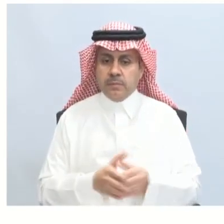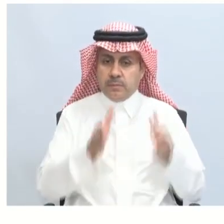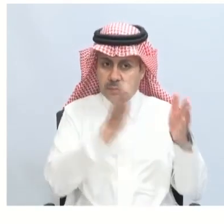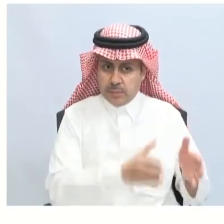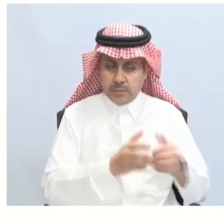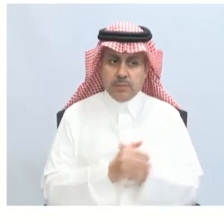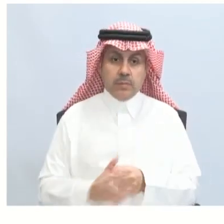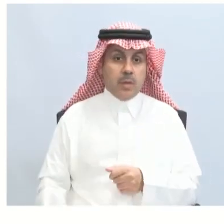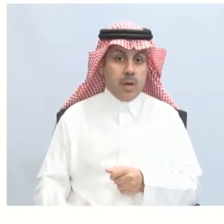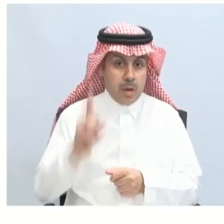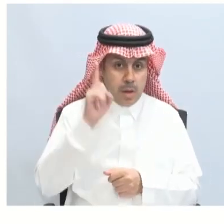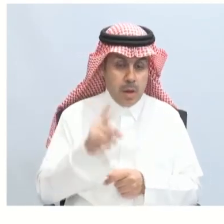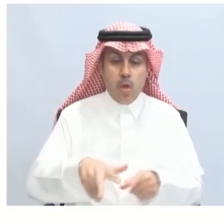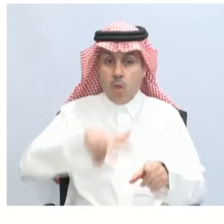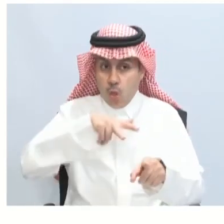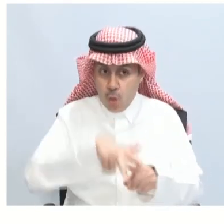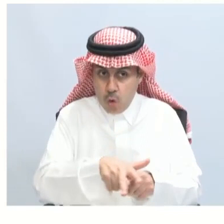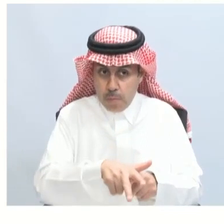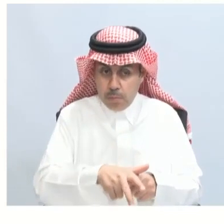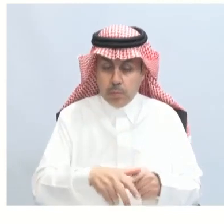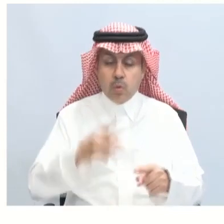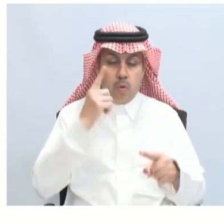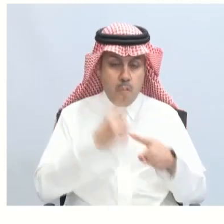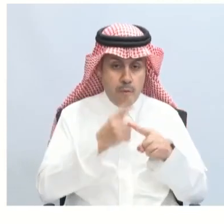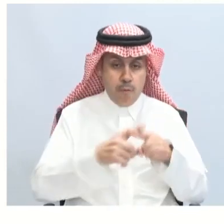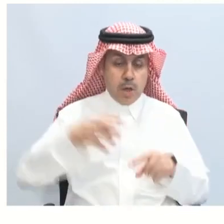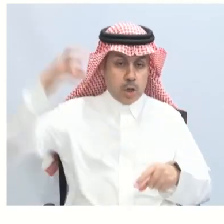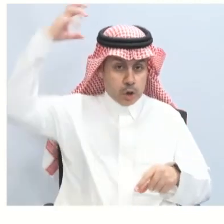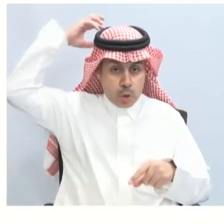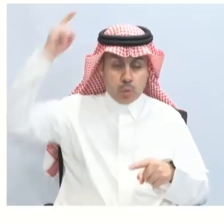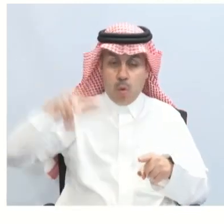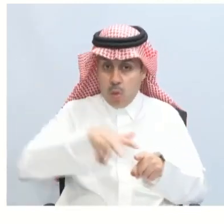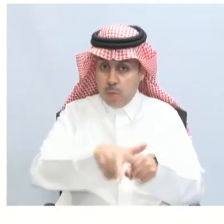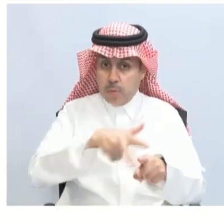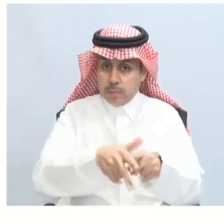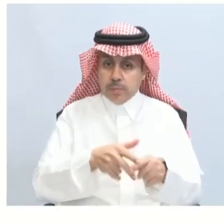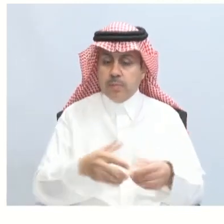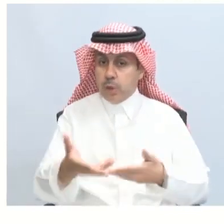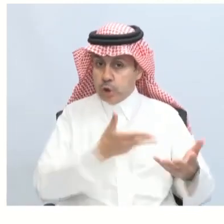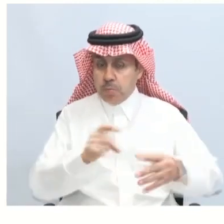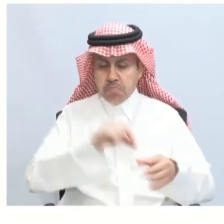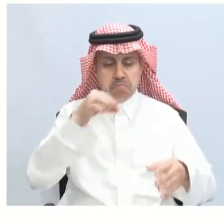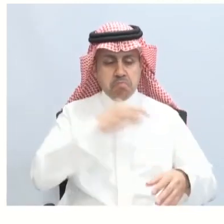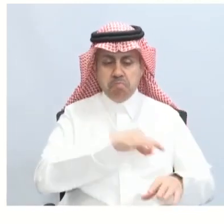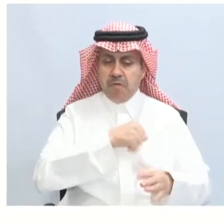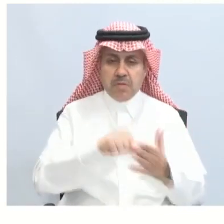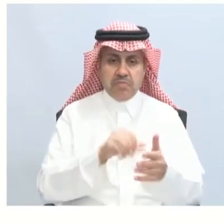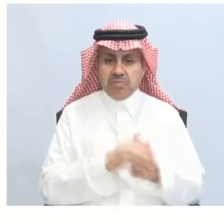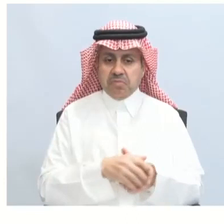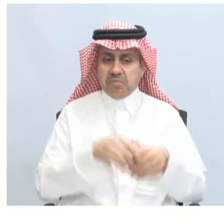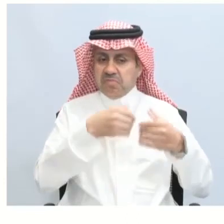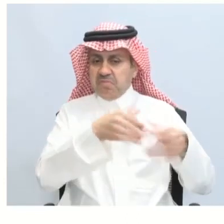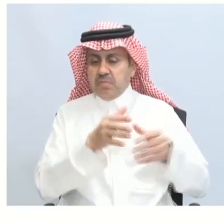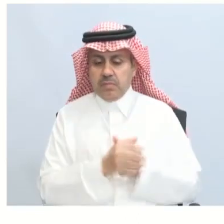الا الذين ظلموا منهم اي هؤلاء لا تجادلون لان لانه لا فائده من مجادلتهم ثم جاء بعدها